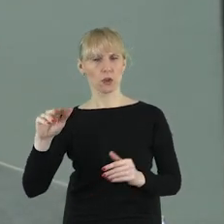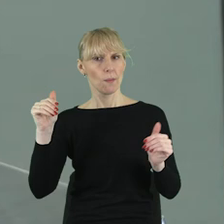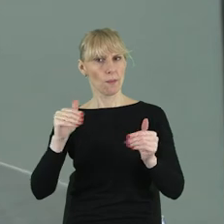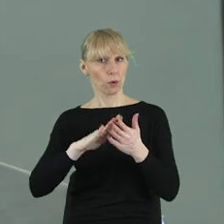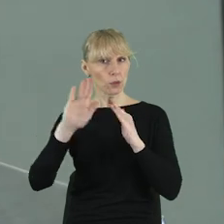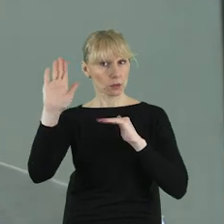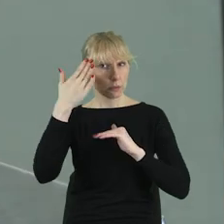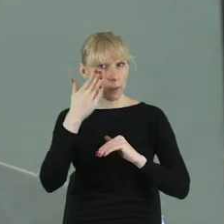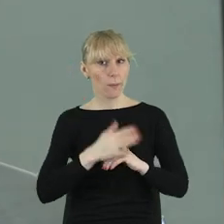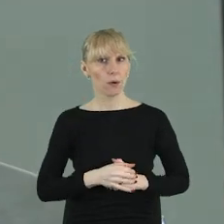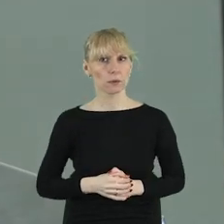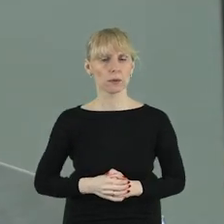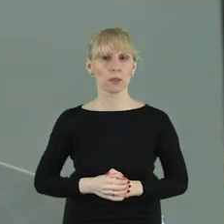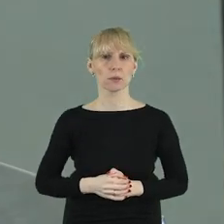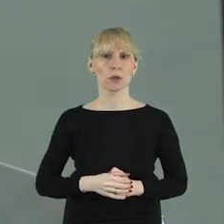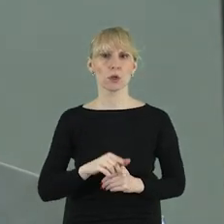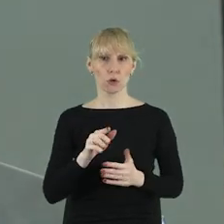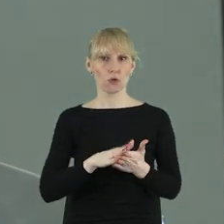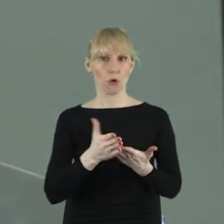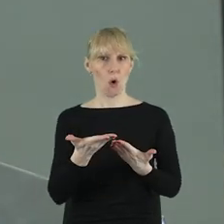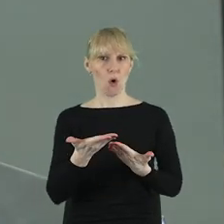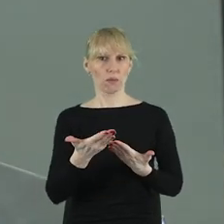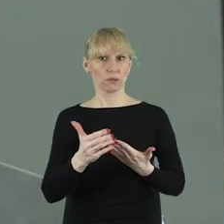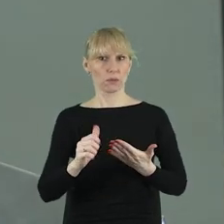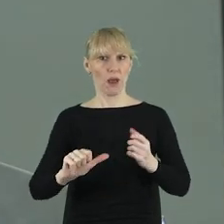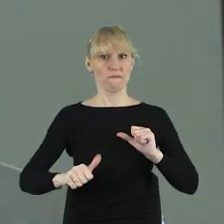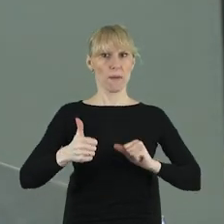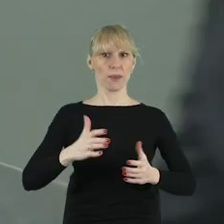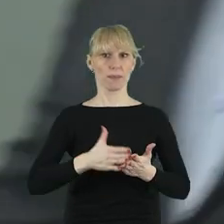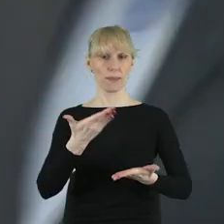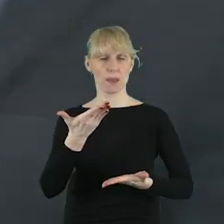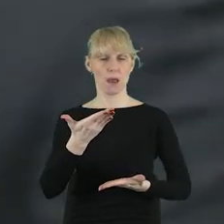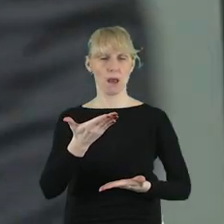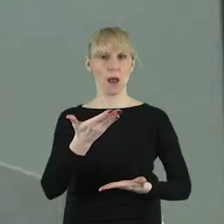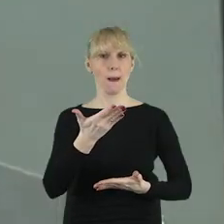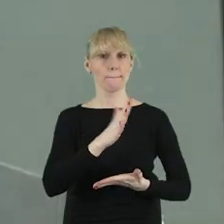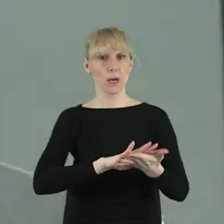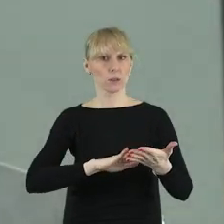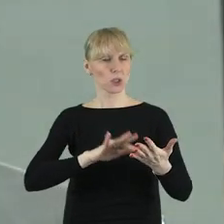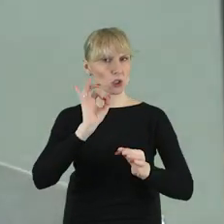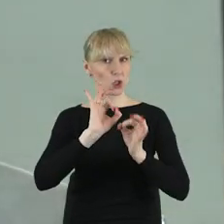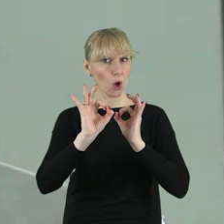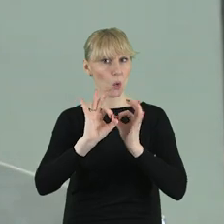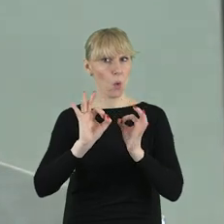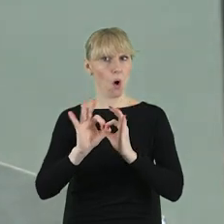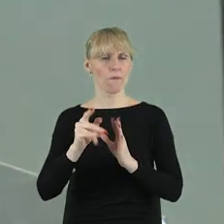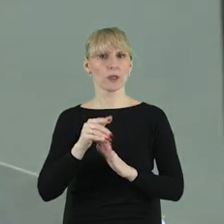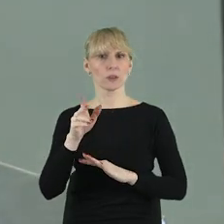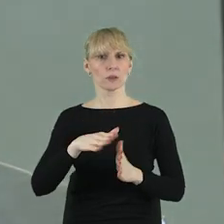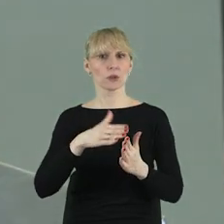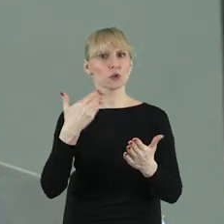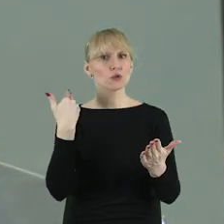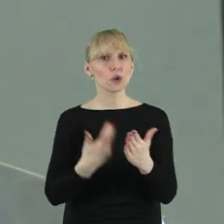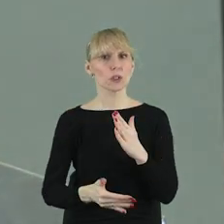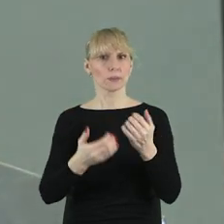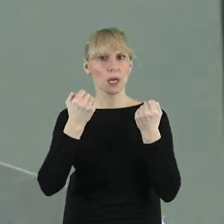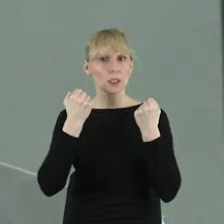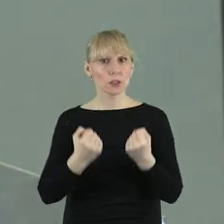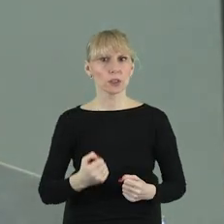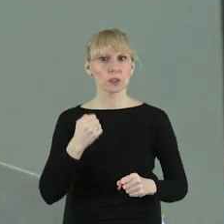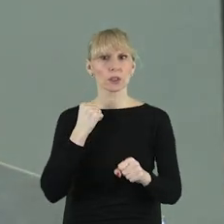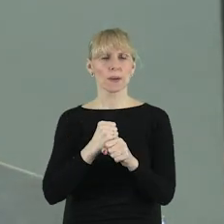jest naprawdę wybitnie merytoryczne i szczegółowe i szkoda by była, by ta ciężka